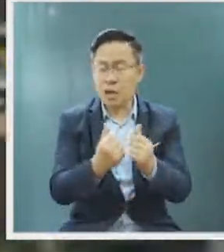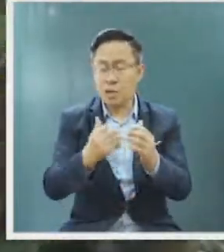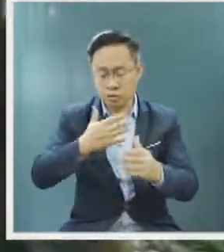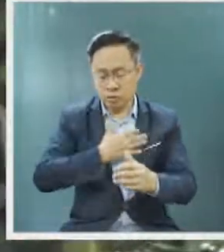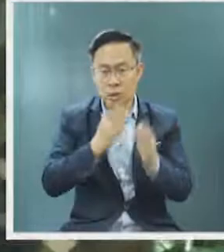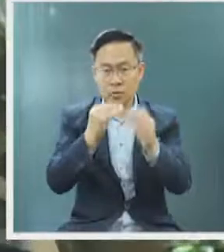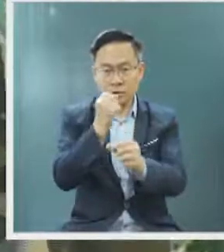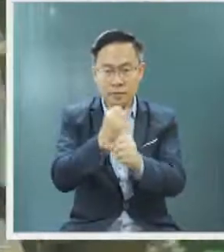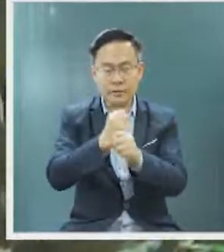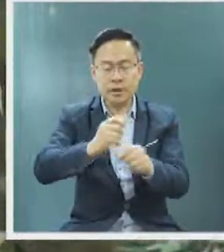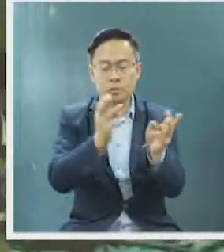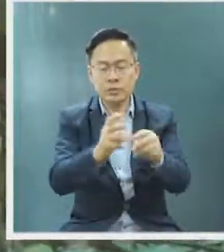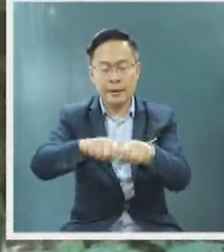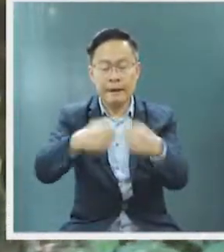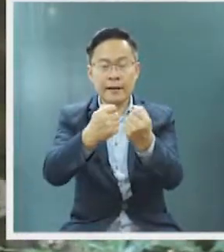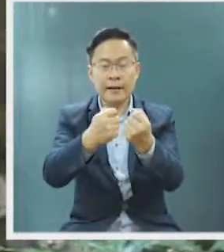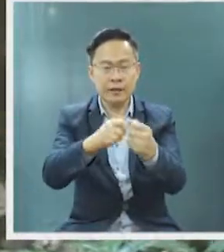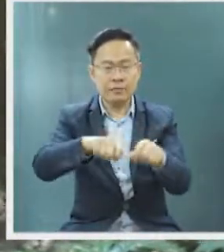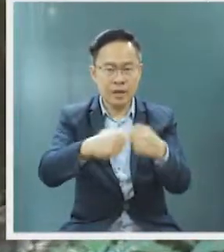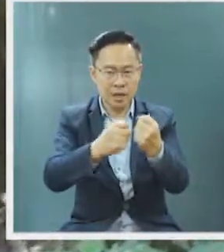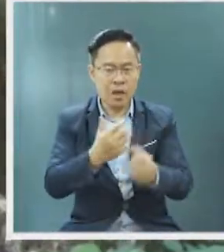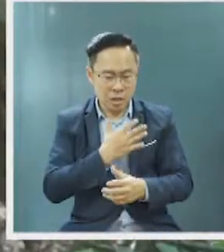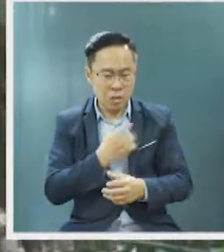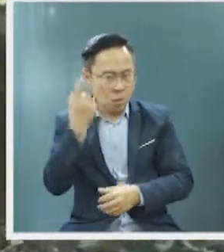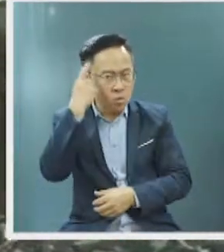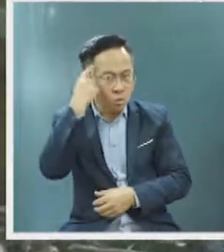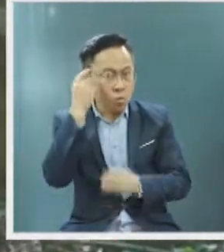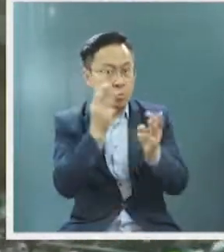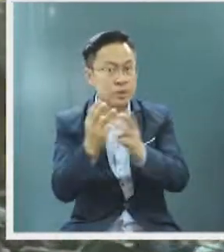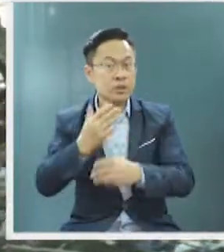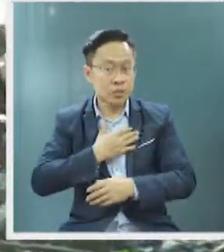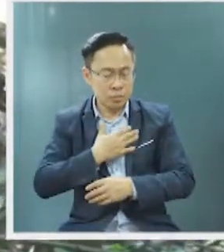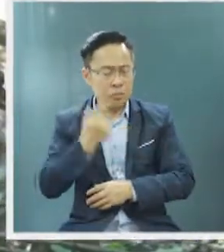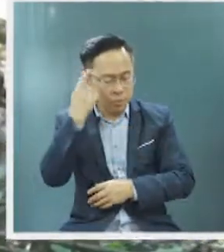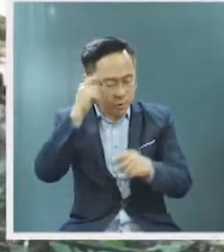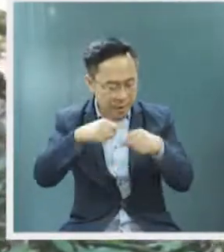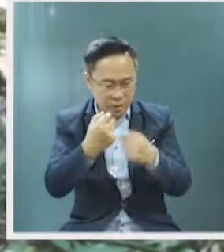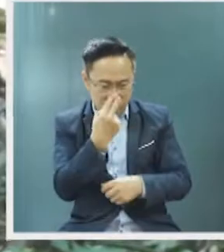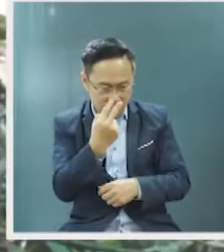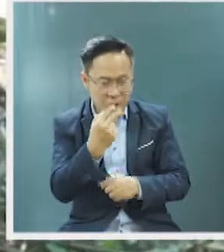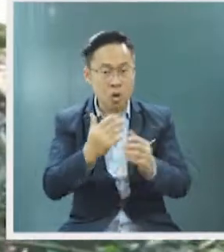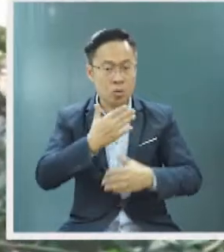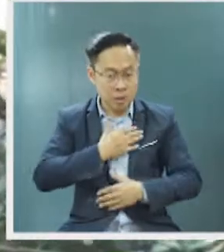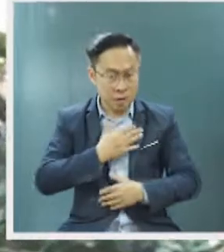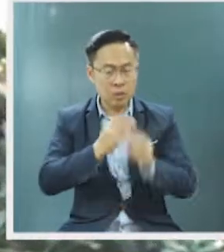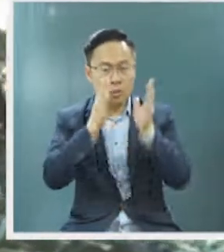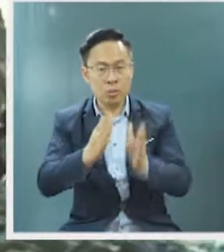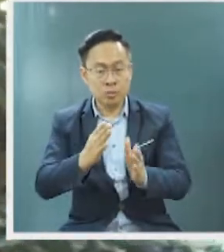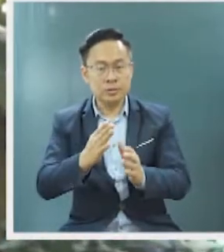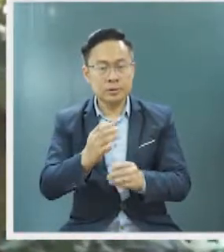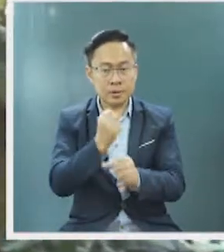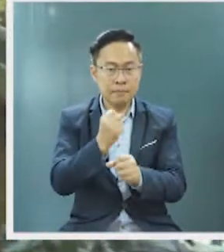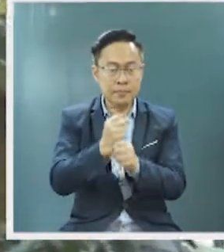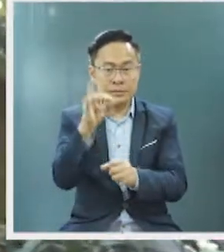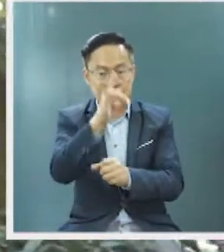หรือที่สังเกตของเจ้าหน้าที่แต่เราก็จะรู้โดยเป็นทัศนียานเป็นร้อยหักของคนหรือร้อยหัก